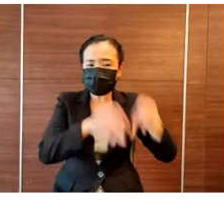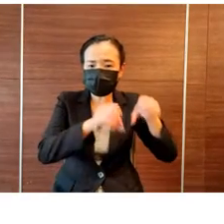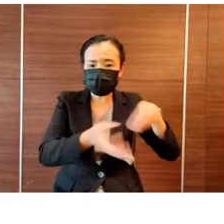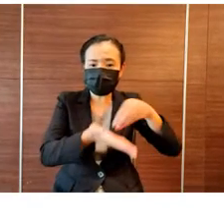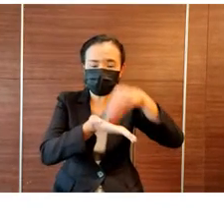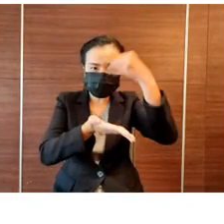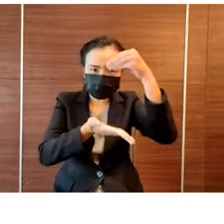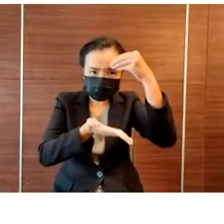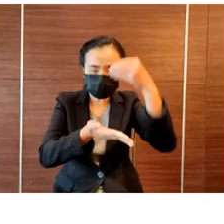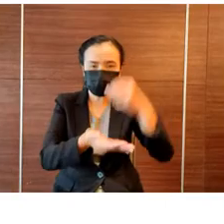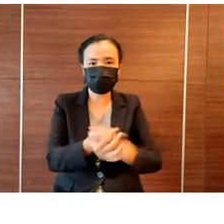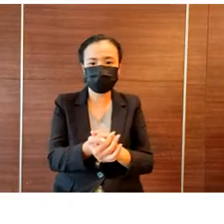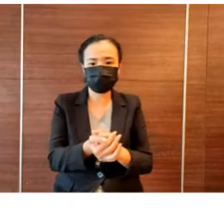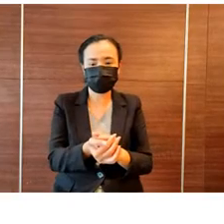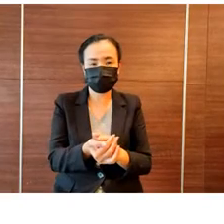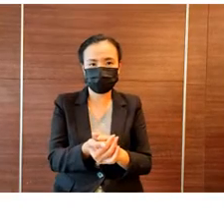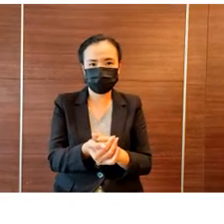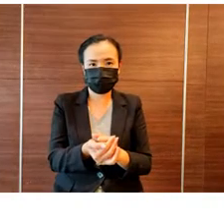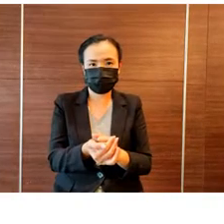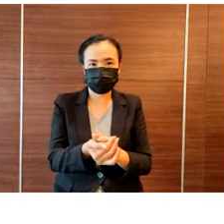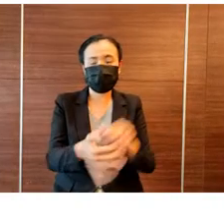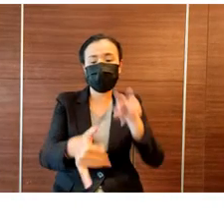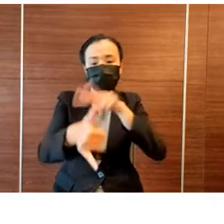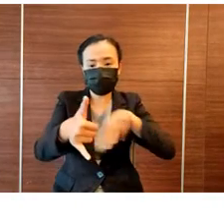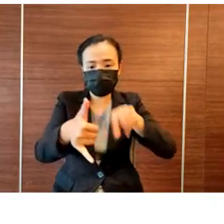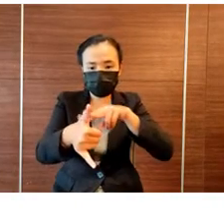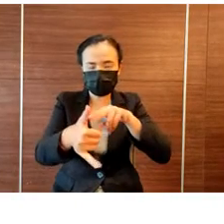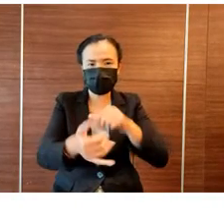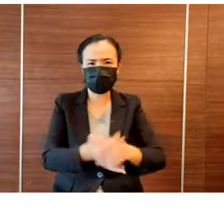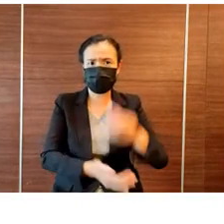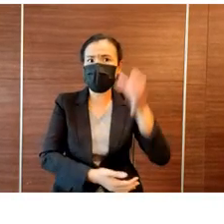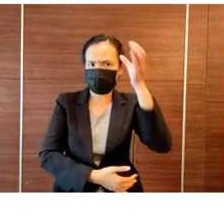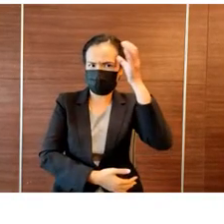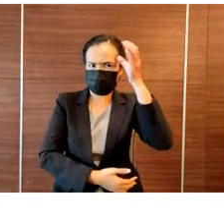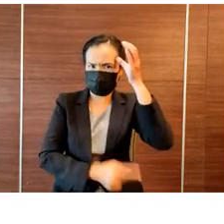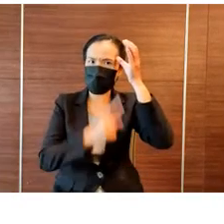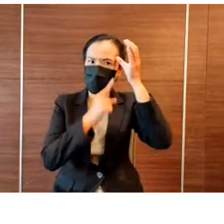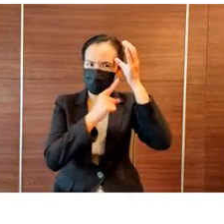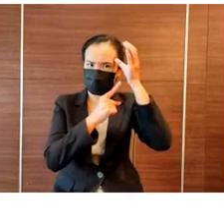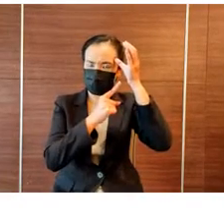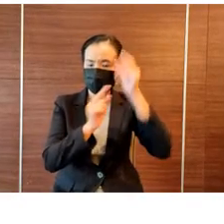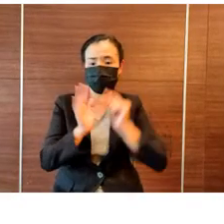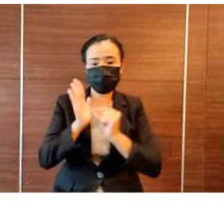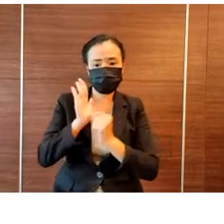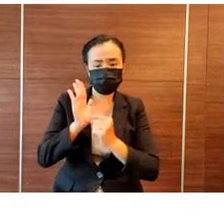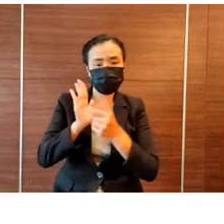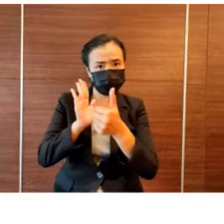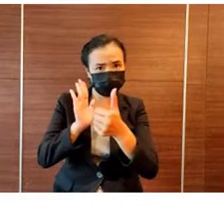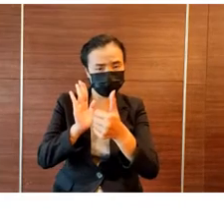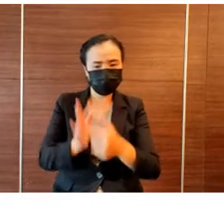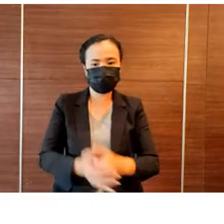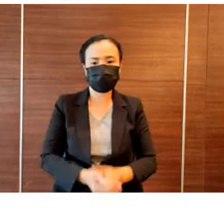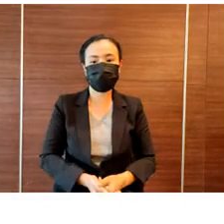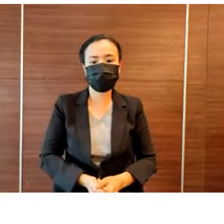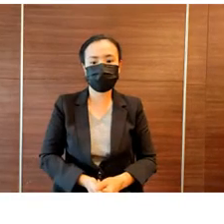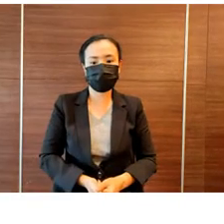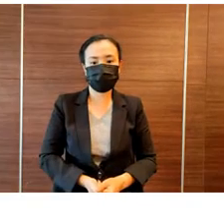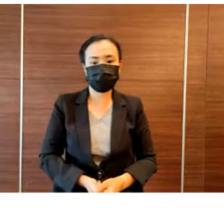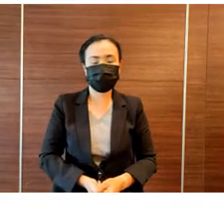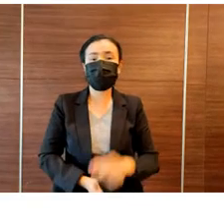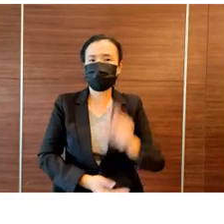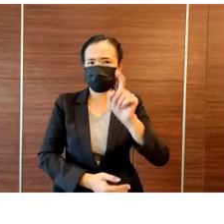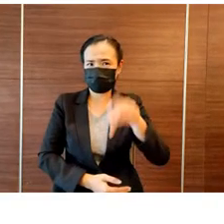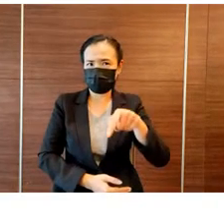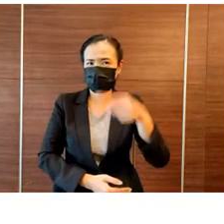เรียนตั้งแต่เขาเริ่มเป็นคนดูแลแล้วคุณต้องมีความรู้นะคุณต้องเป็นตัวอย่างที่ดีนะคุณต้องเป็นคน